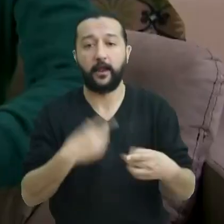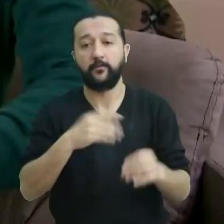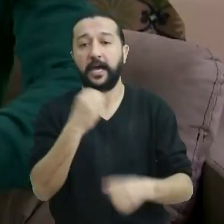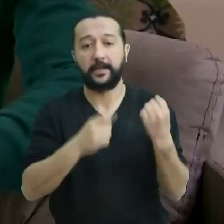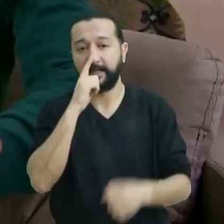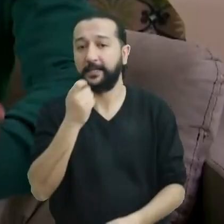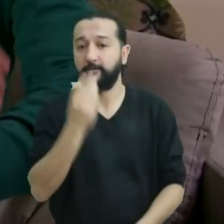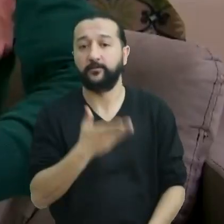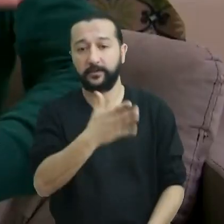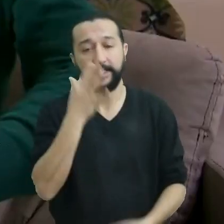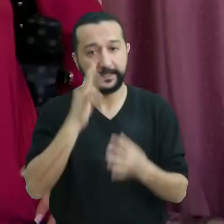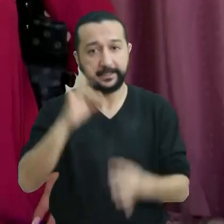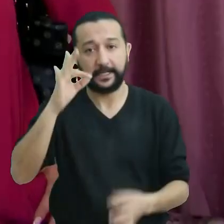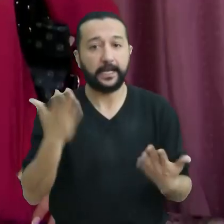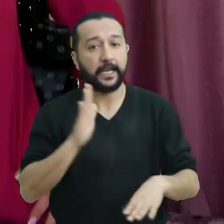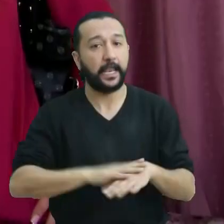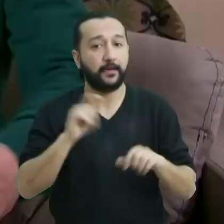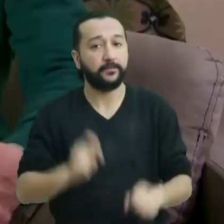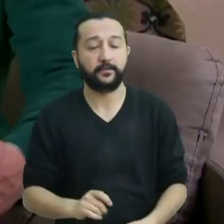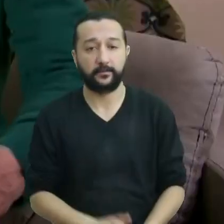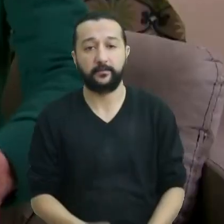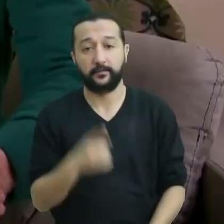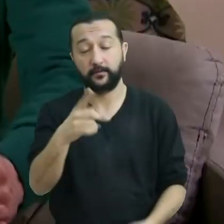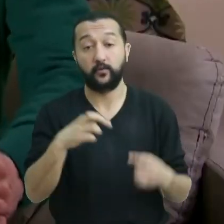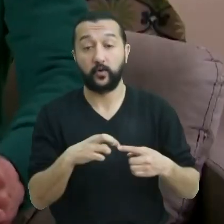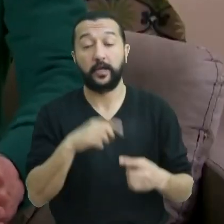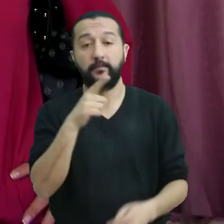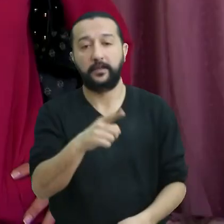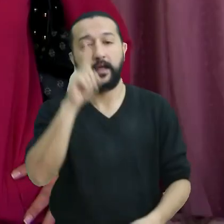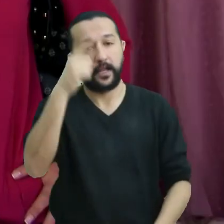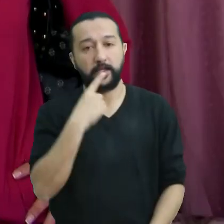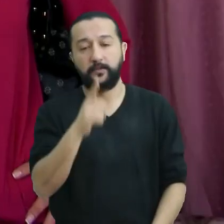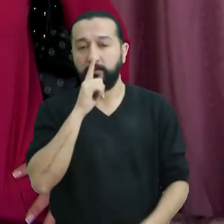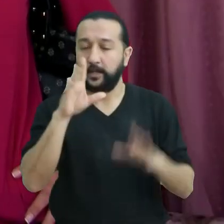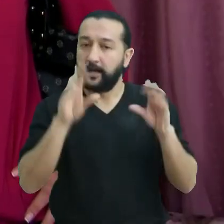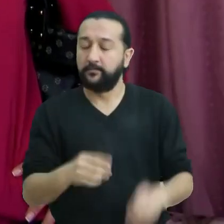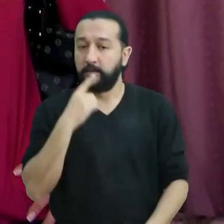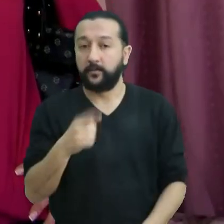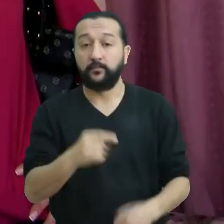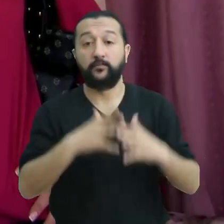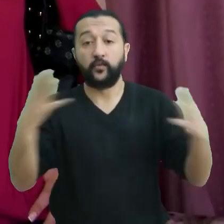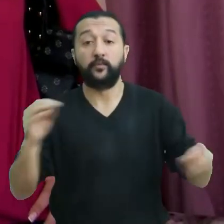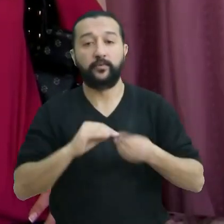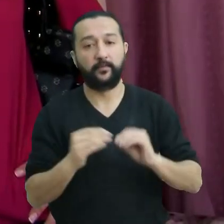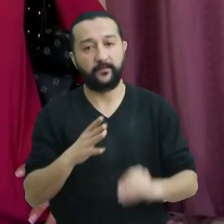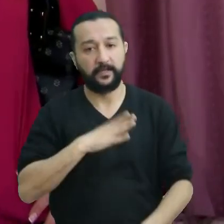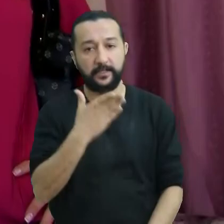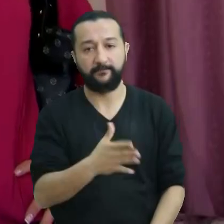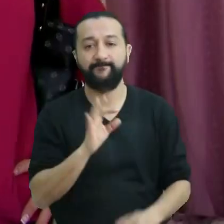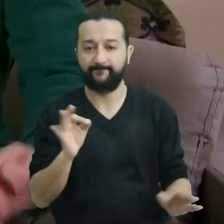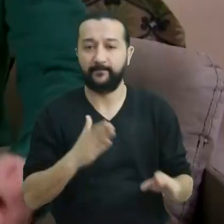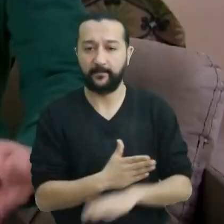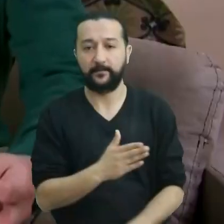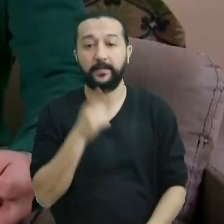olmasa araba nasıl gidecek? İnsanlar mı itecek yani? Rüyam. He. Allah aşkına sus artık. Burada daha büyük bir sorunumuz var.